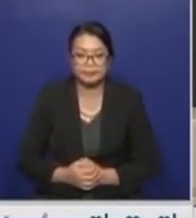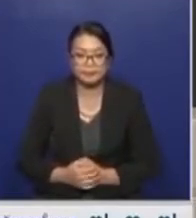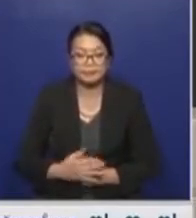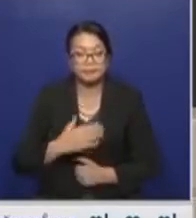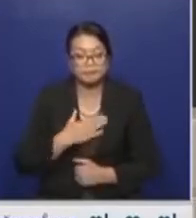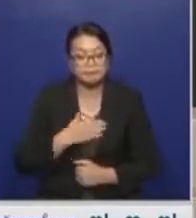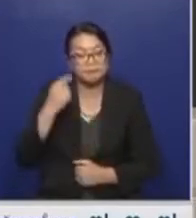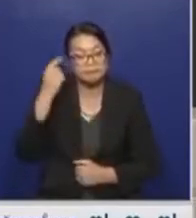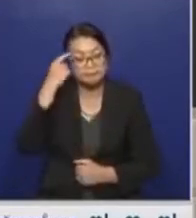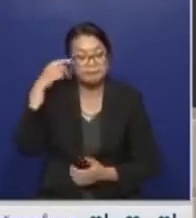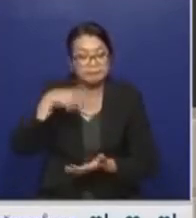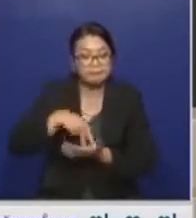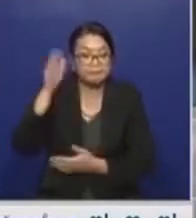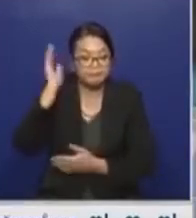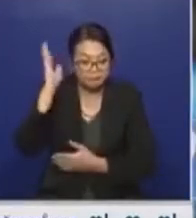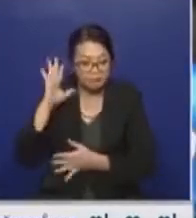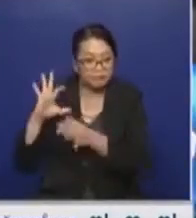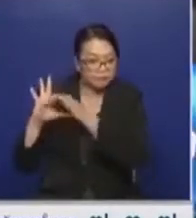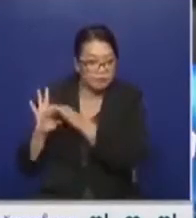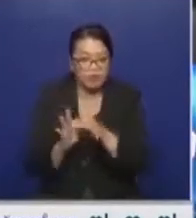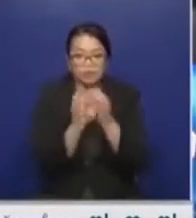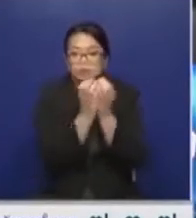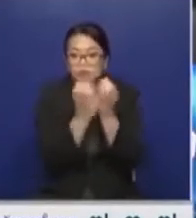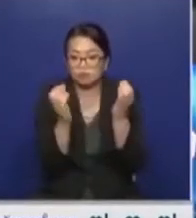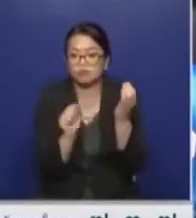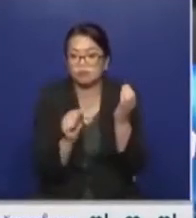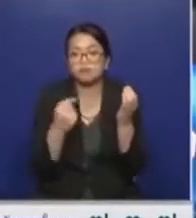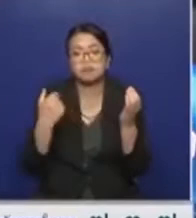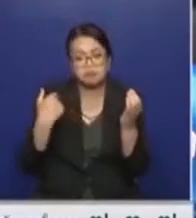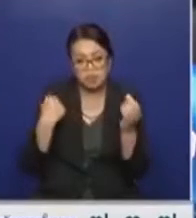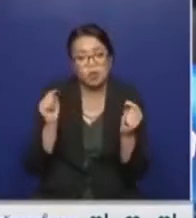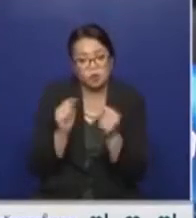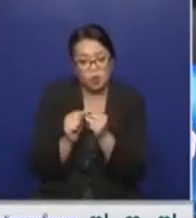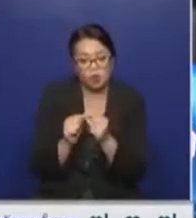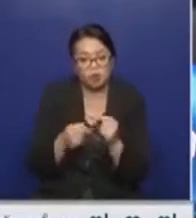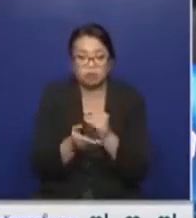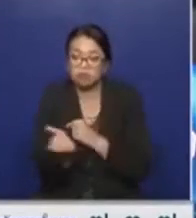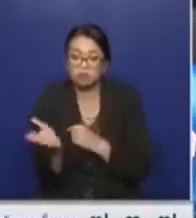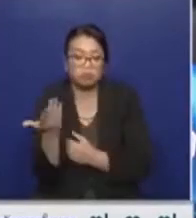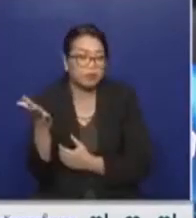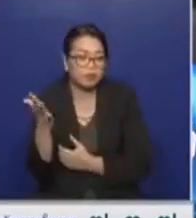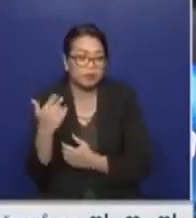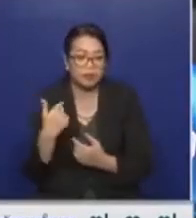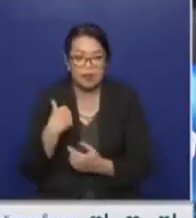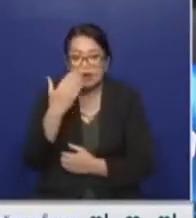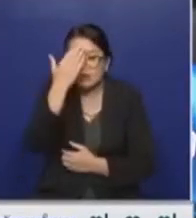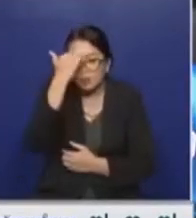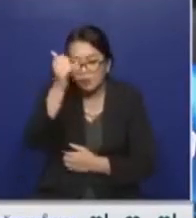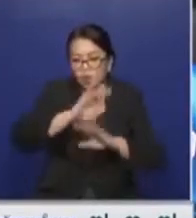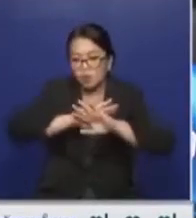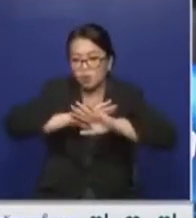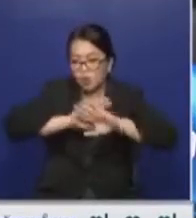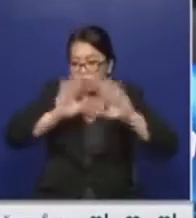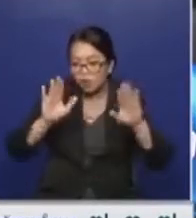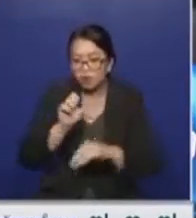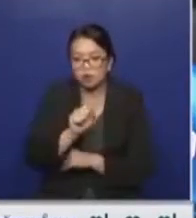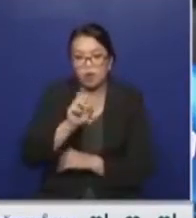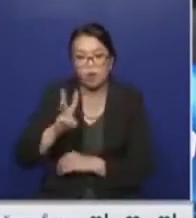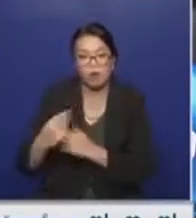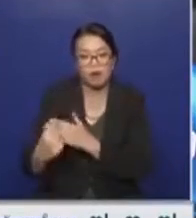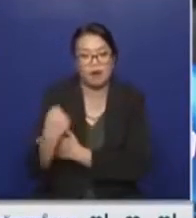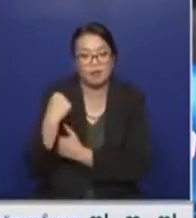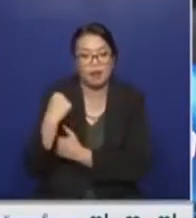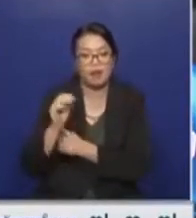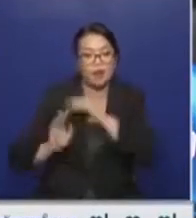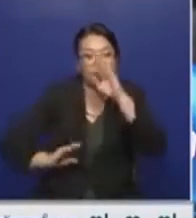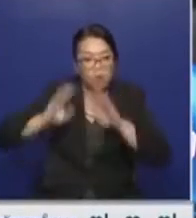าดิฉันอภิปรายอยู่ในประเด็นนะคะเพราะว่าดิฉันกำลังที่จะอธิบายว่าทำไมเราถึงต้องยกเลิกการให้สว.มีอำนาจในการโหวตน